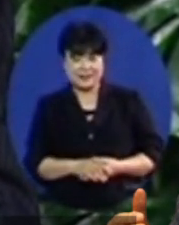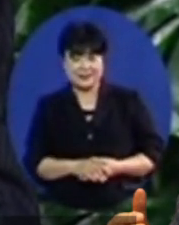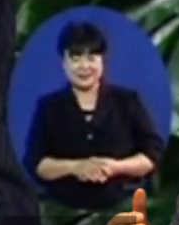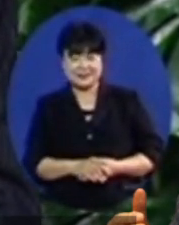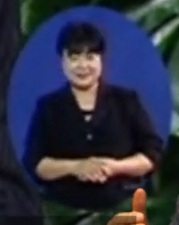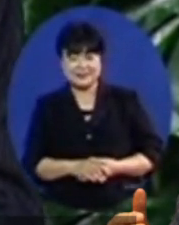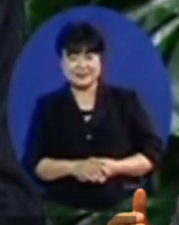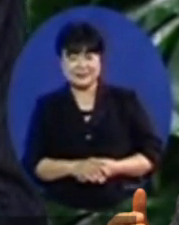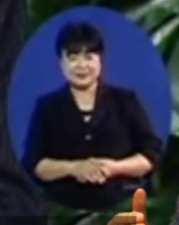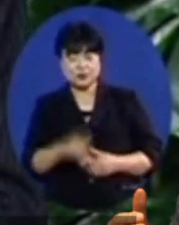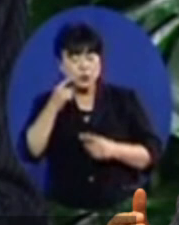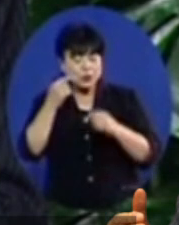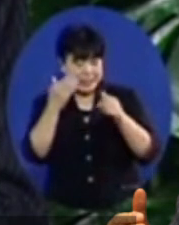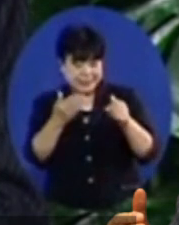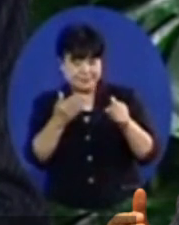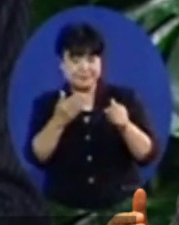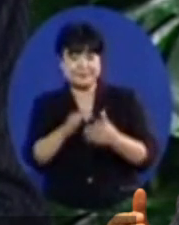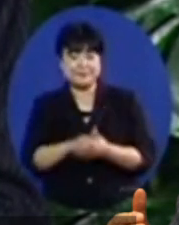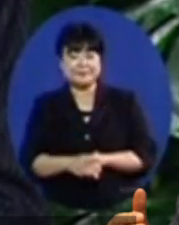제가